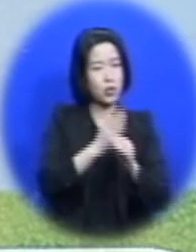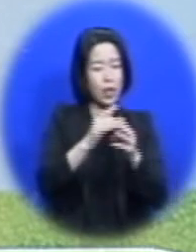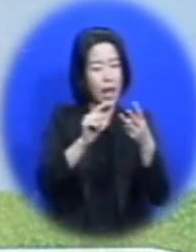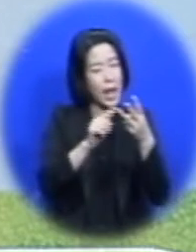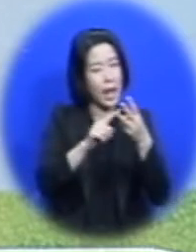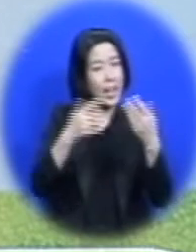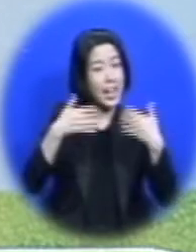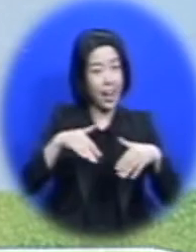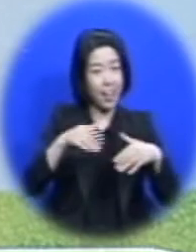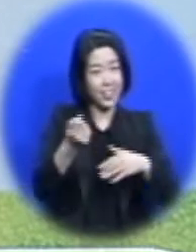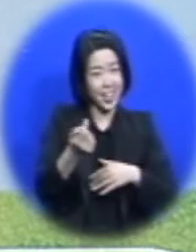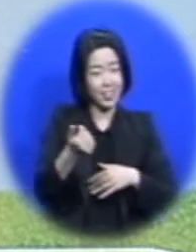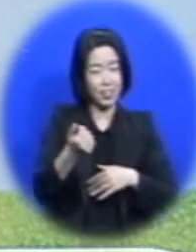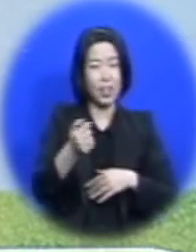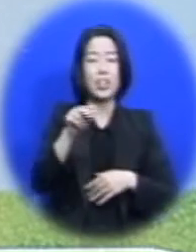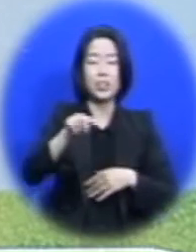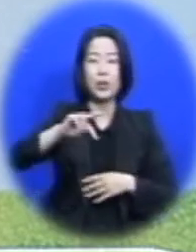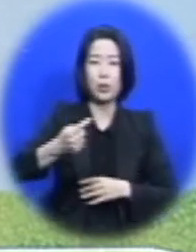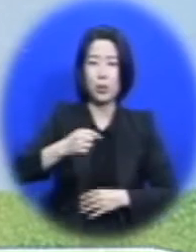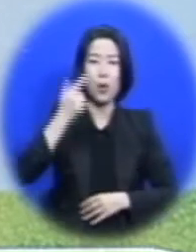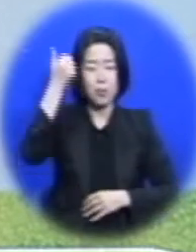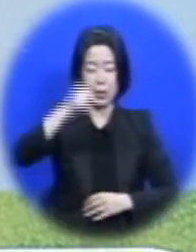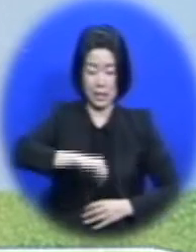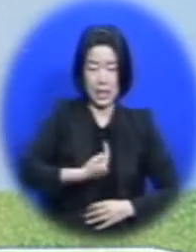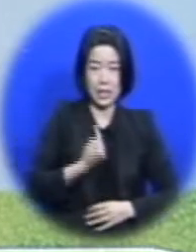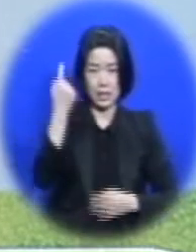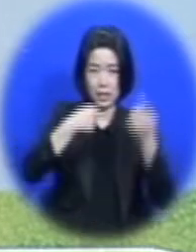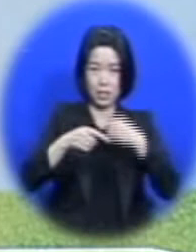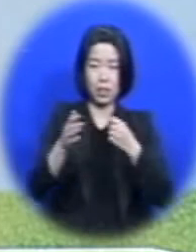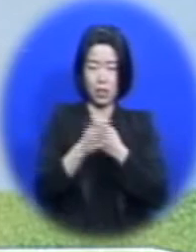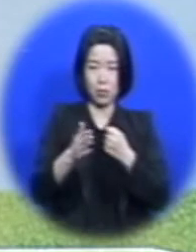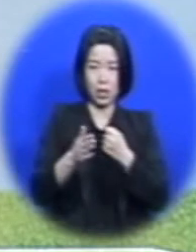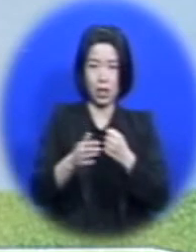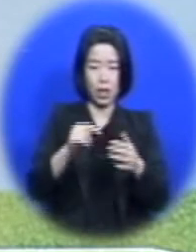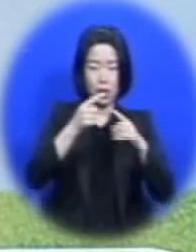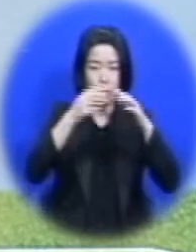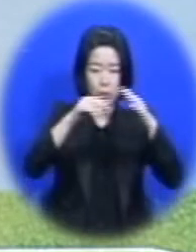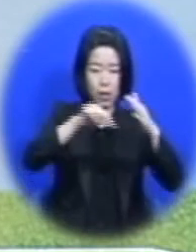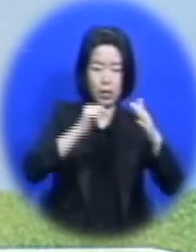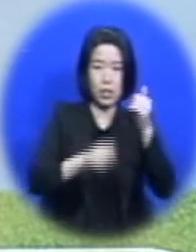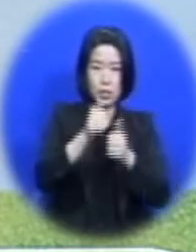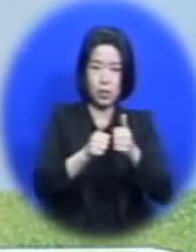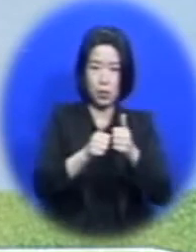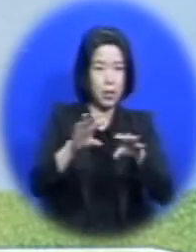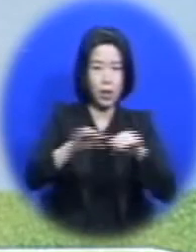그것도 목사님 자신이다 쳤으니 모 교회 안에 쉬움 수습 할 것도 없이 그러니 하나님의 은혜가 얼마나